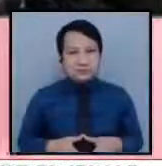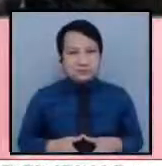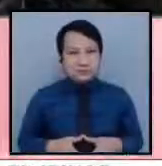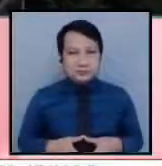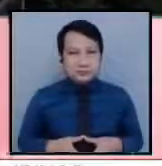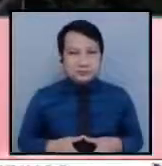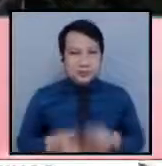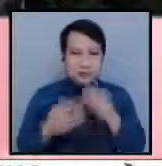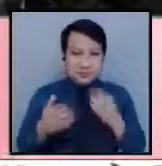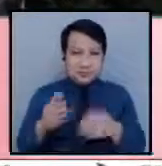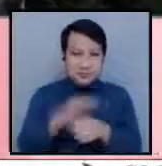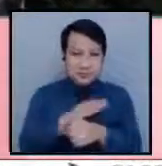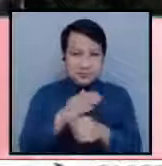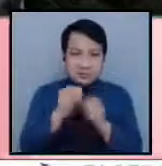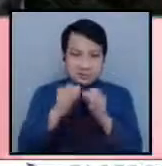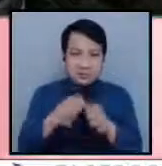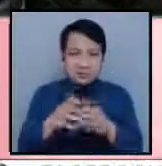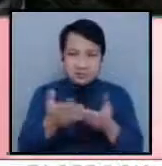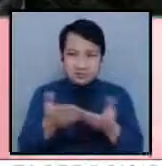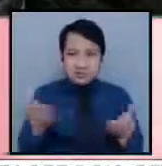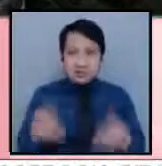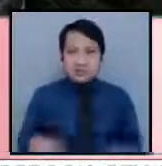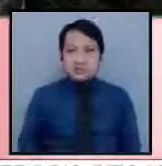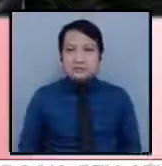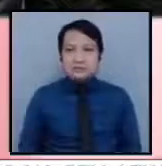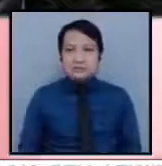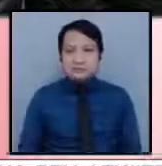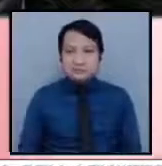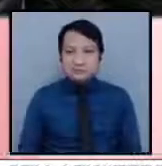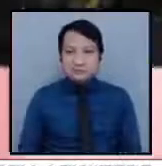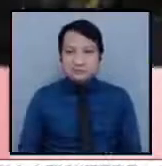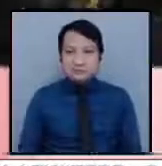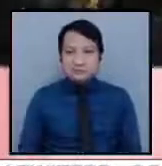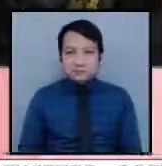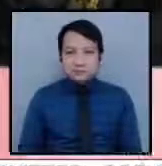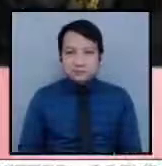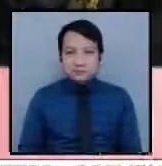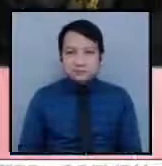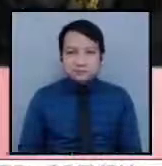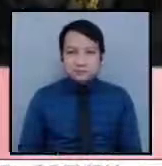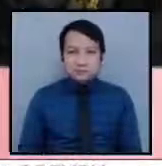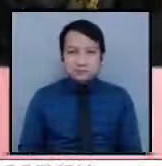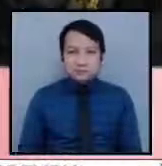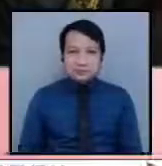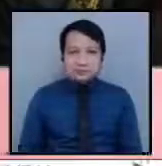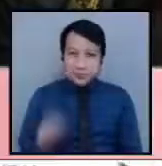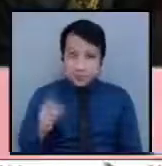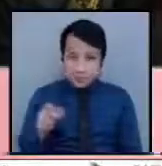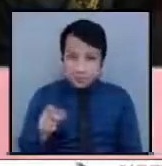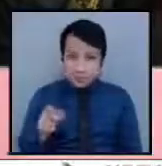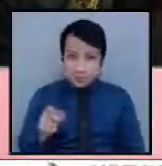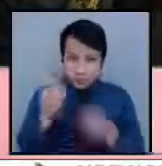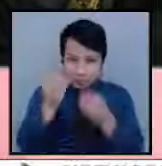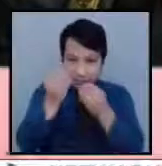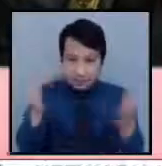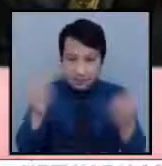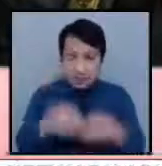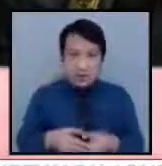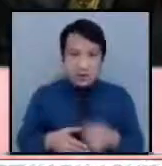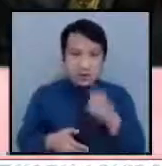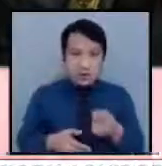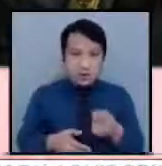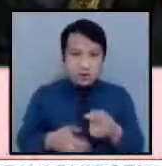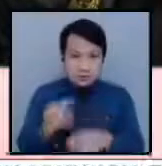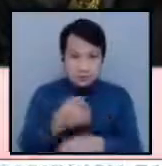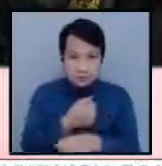po. Stay na. Oh, kayo din ang nag-compose sa ng kanta sa inyong